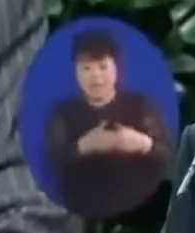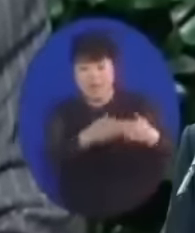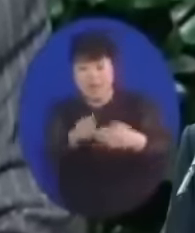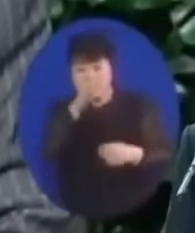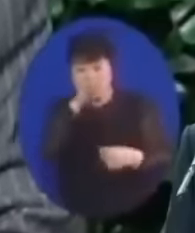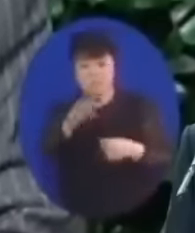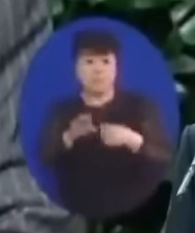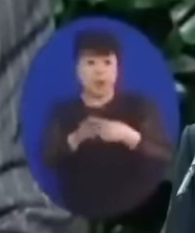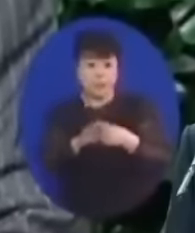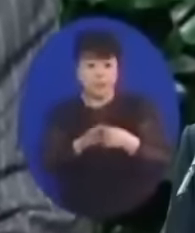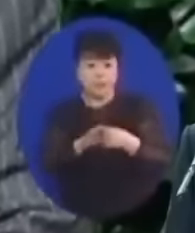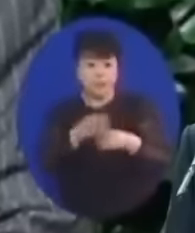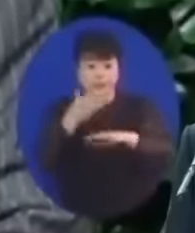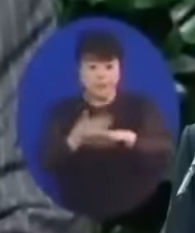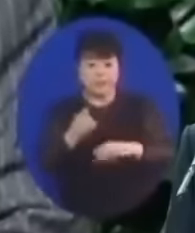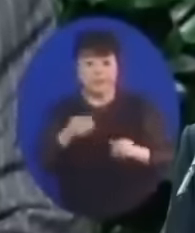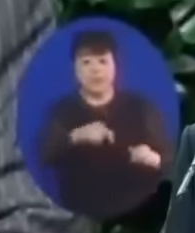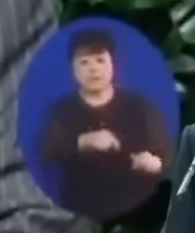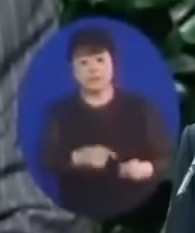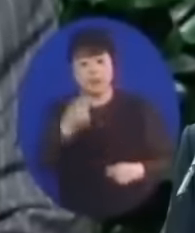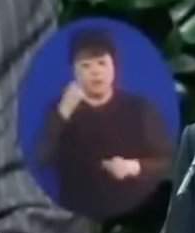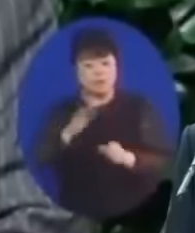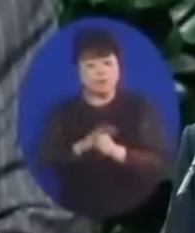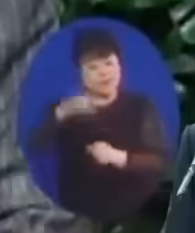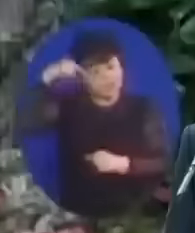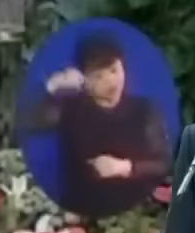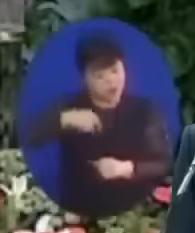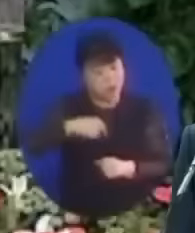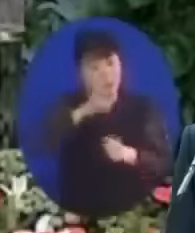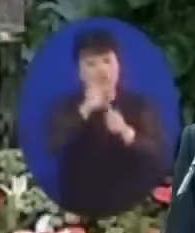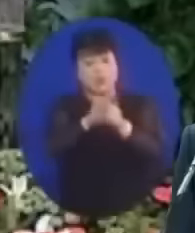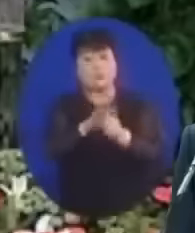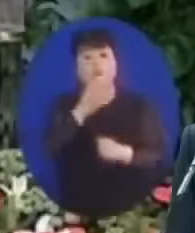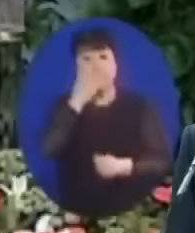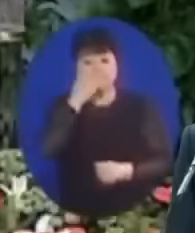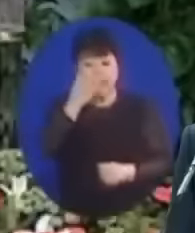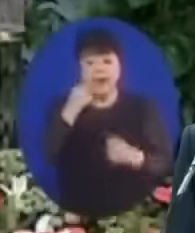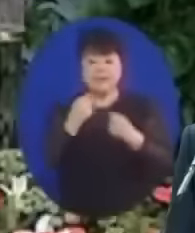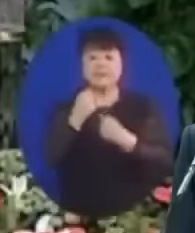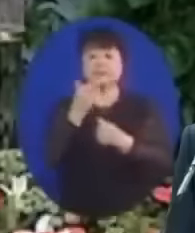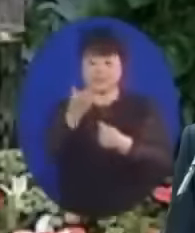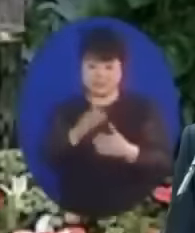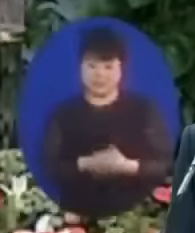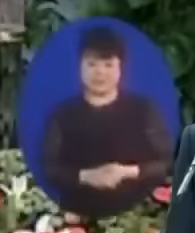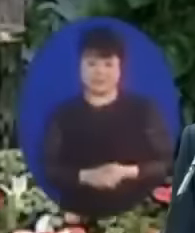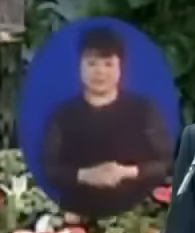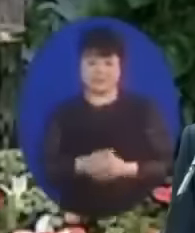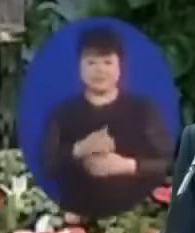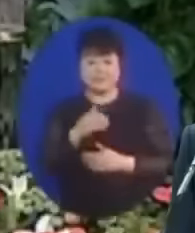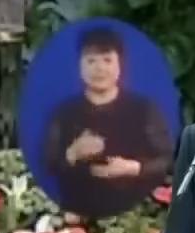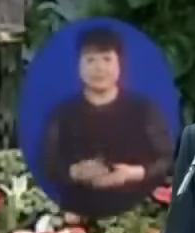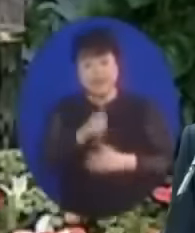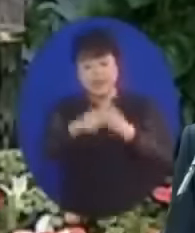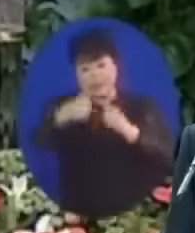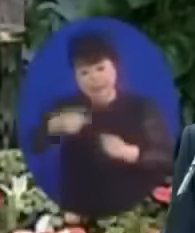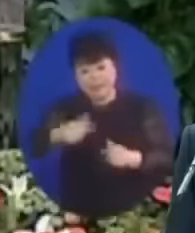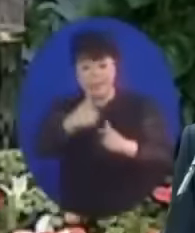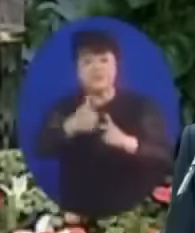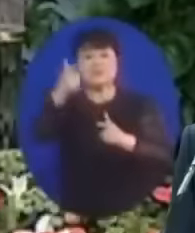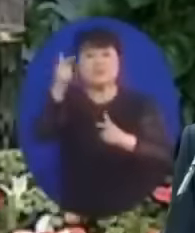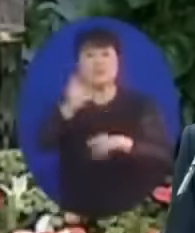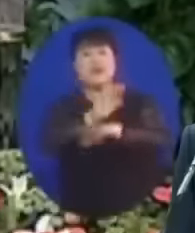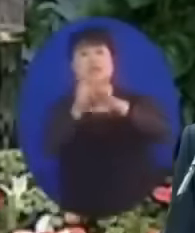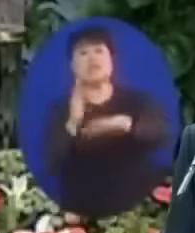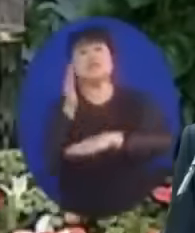경험이 있는 사람이 다른 사람을 불쌍히 여기고 도와줄 수 있는 힘을 얻게 된 것입니다. 하나님의 아들인 예수님도